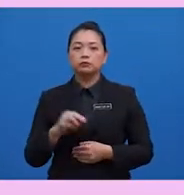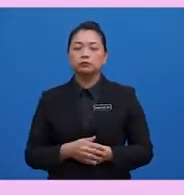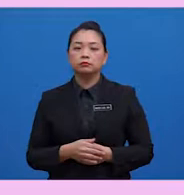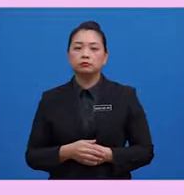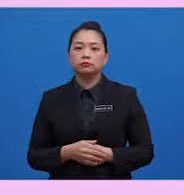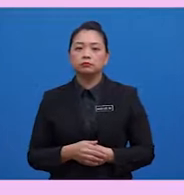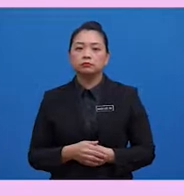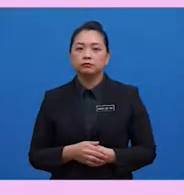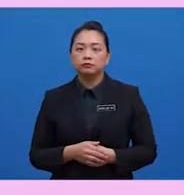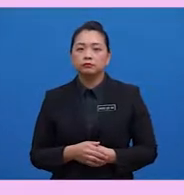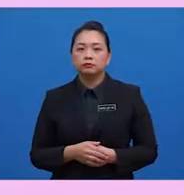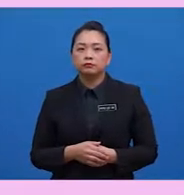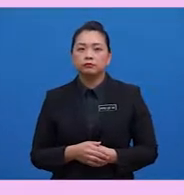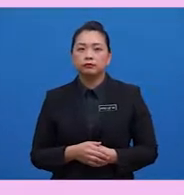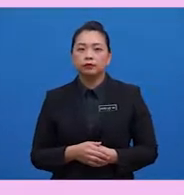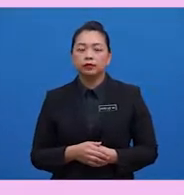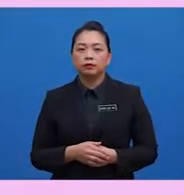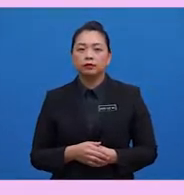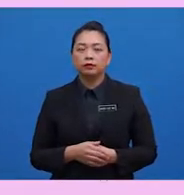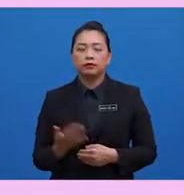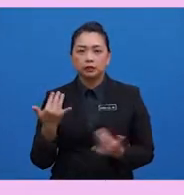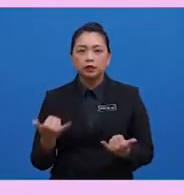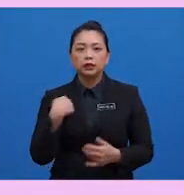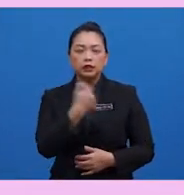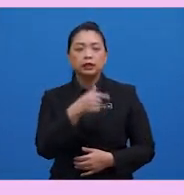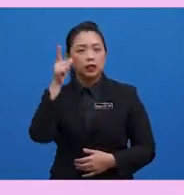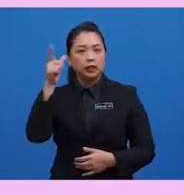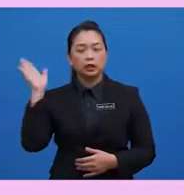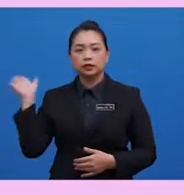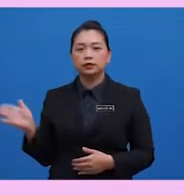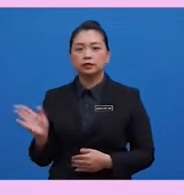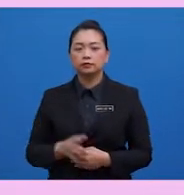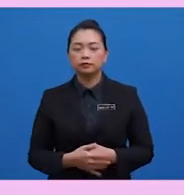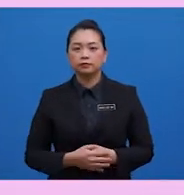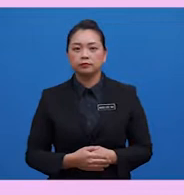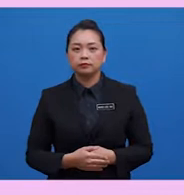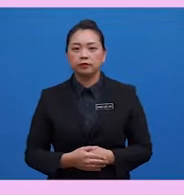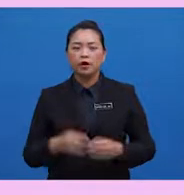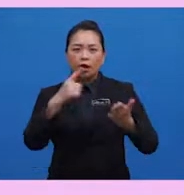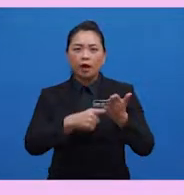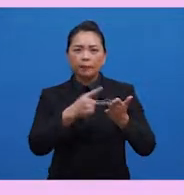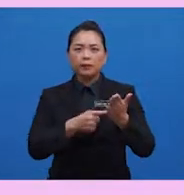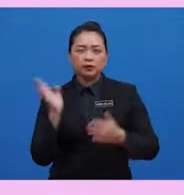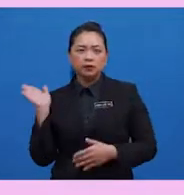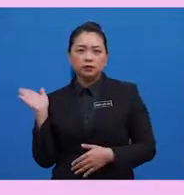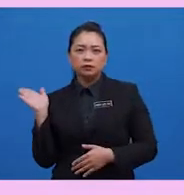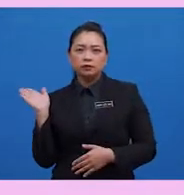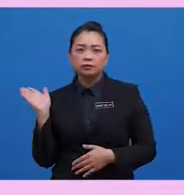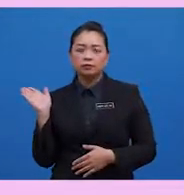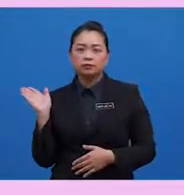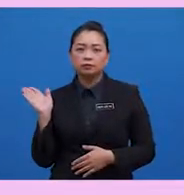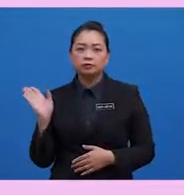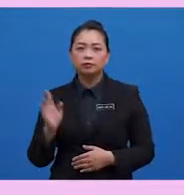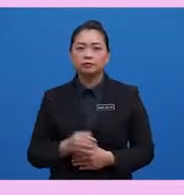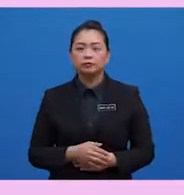kawasan Gunung Berapi. Pelajar, mari kita lihat gambar yang kedua. Apakah fenomena yang ditunjukkan oleh